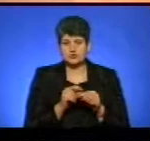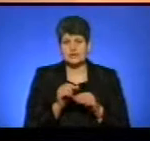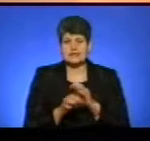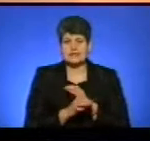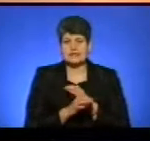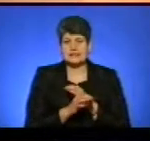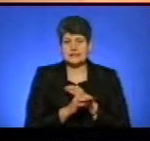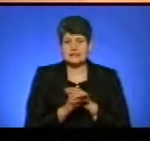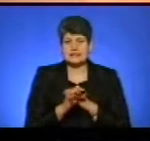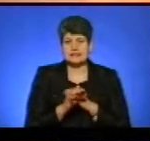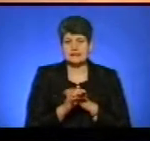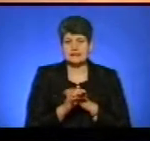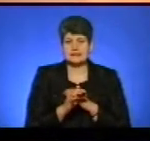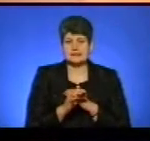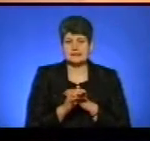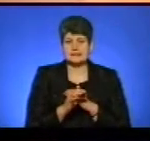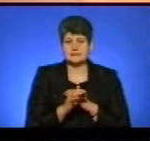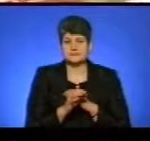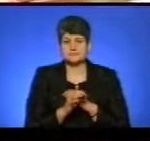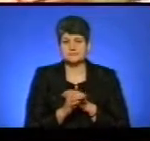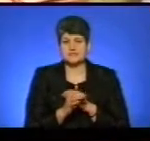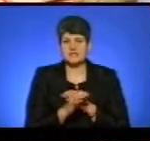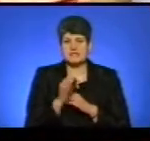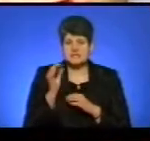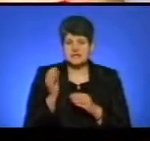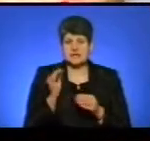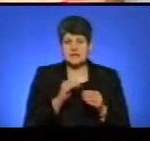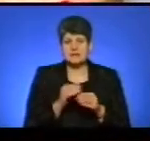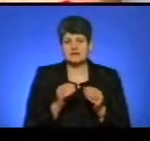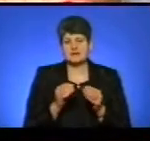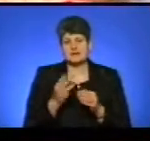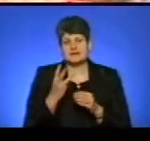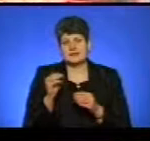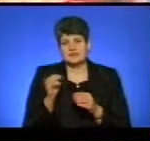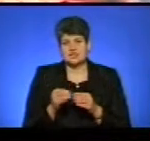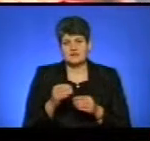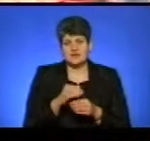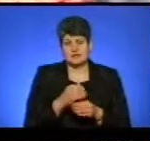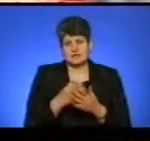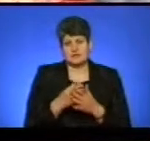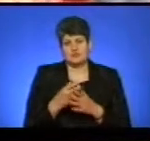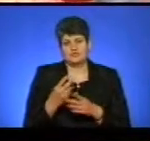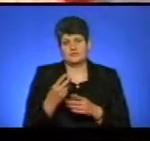«Бункері С» наліплюють понад 2000 вареників. Це 10 вітер, у кожному з яких по 200 штук.